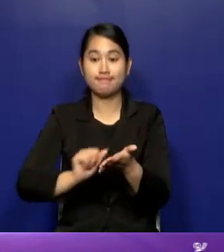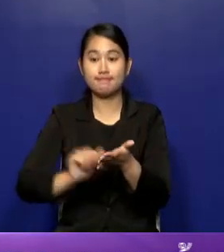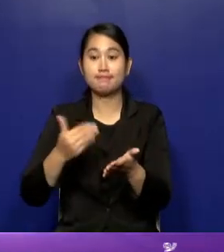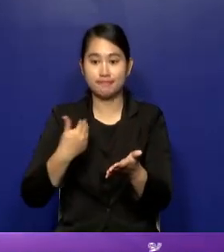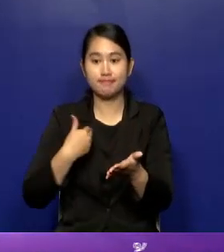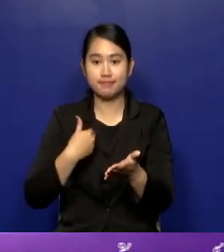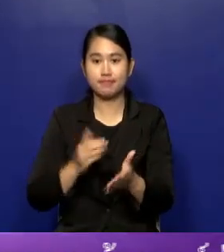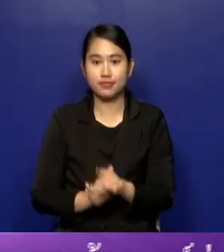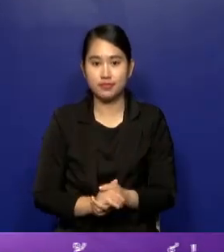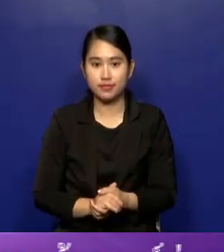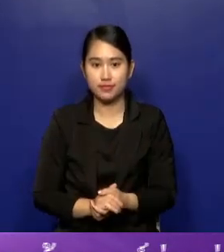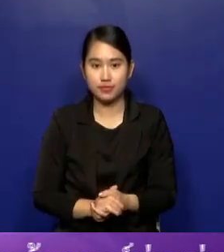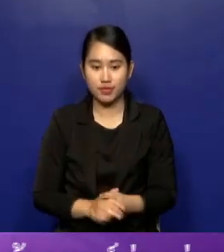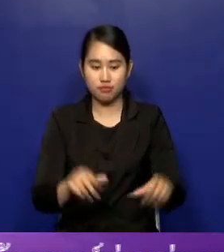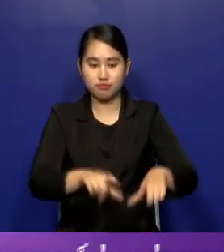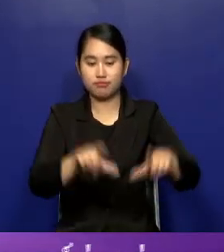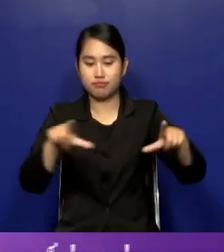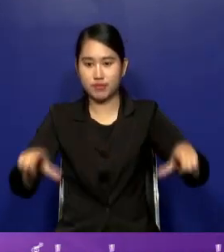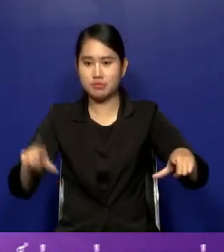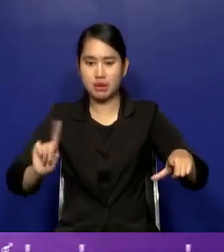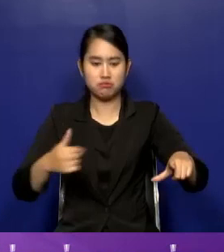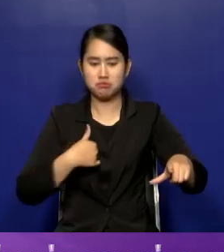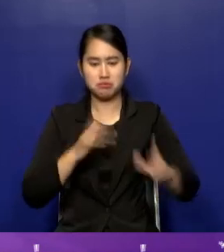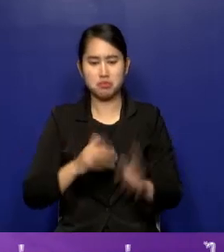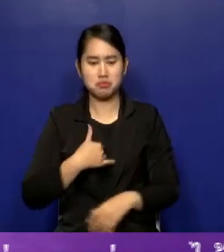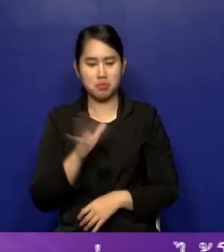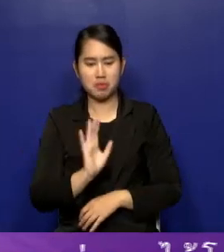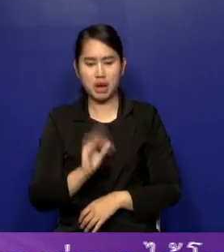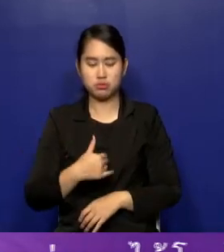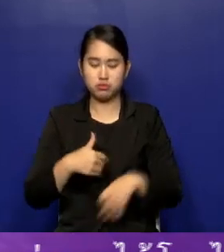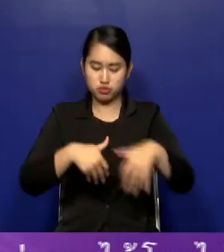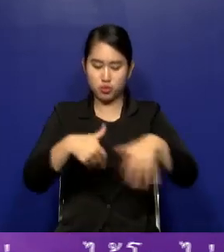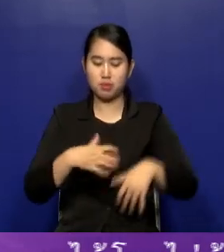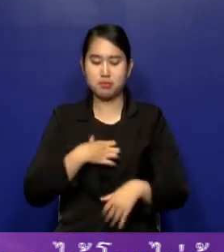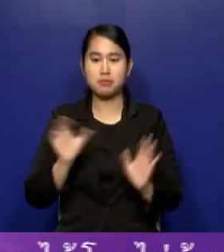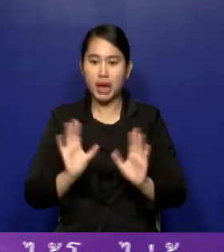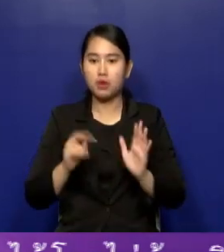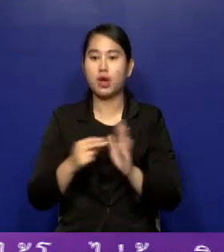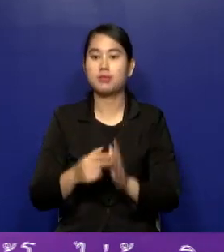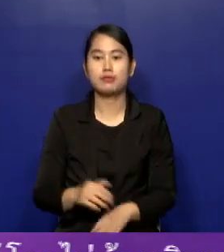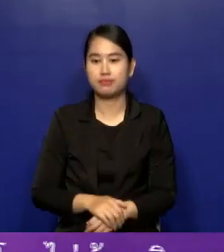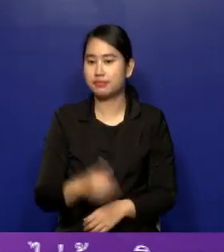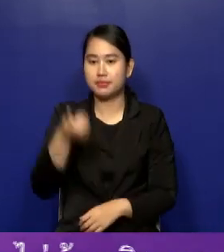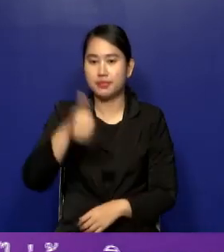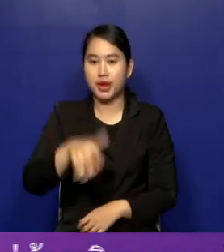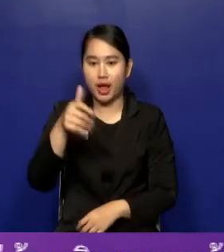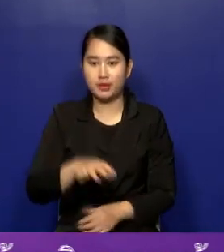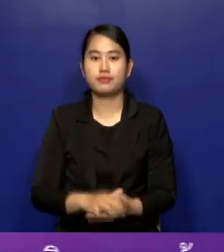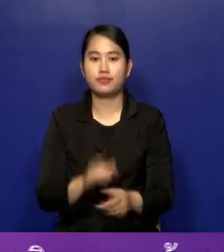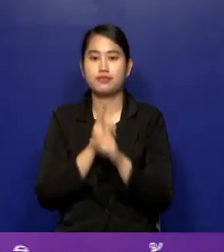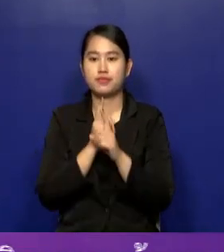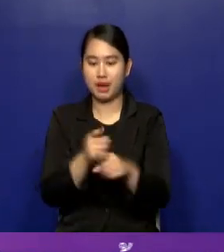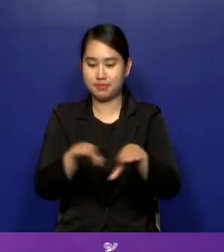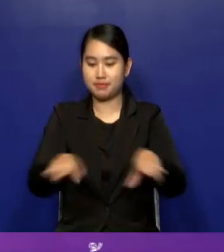าพื้นที่ใดที่ประชาชนไม่ต้องการประชาชนไม่อยากได้ประชาชนต้องการที่ดำรงอัตลักษณ์เขาก็หลีกเลี่ยงให้อยู่แล้วในขณะนี้นี่คือหลักการสำคัญน